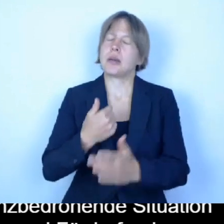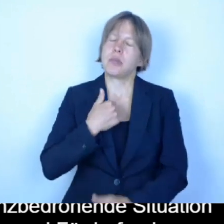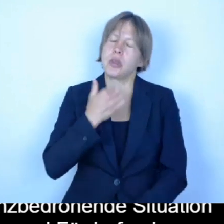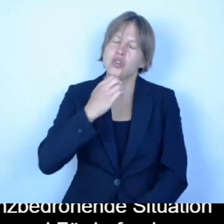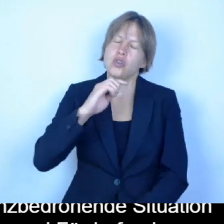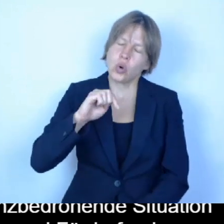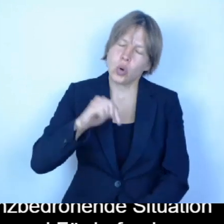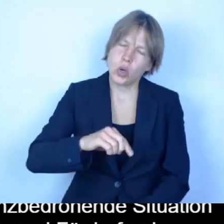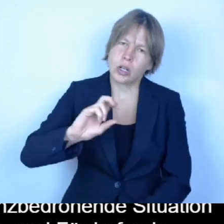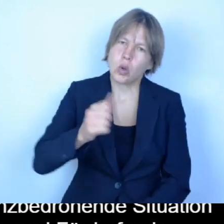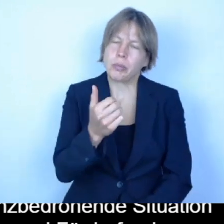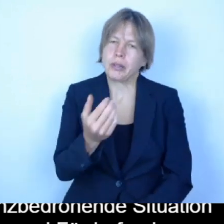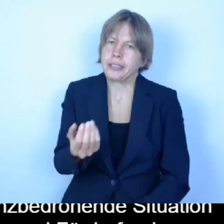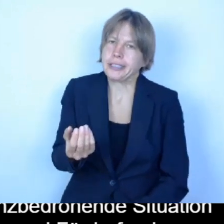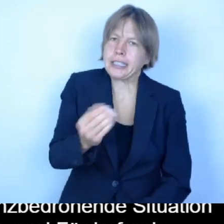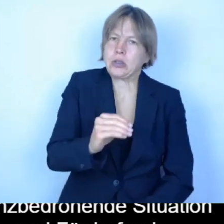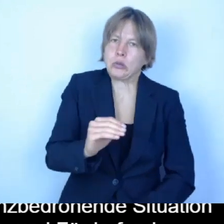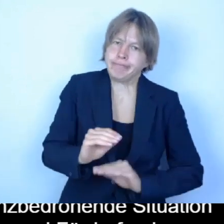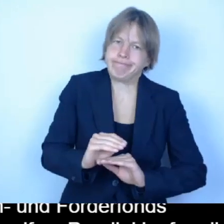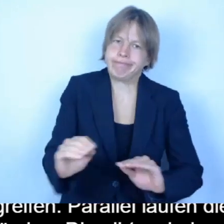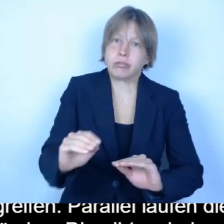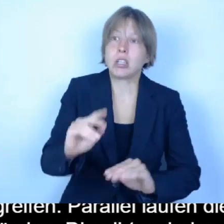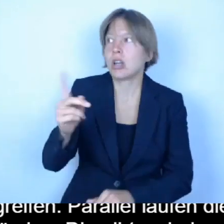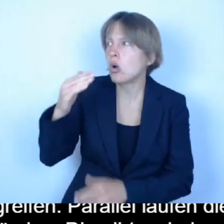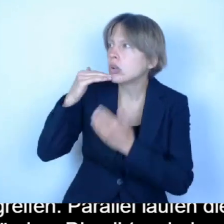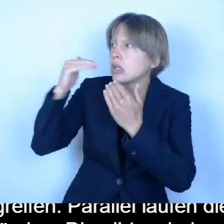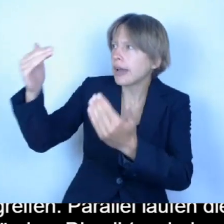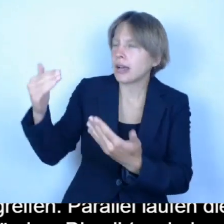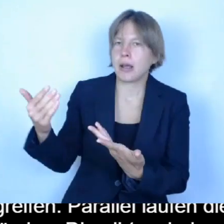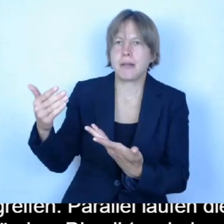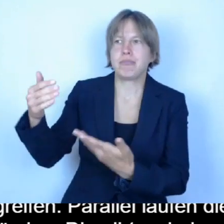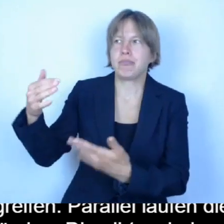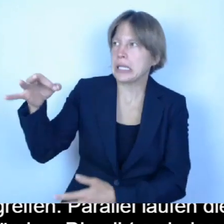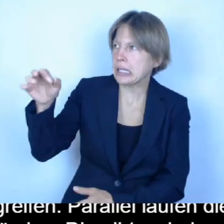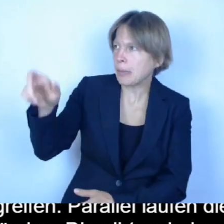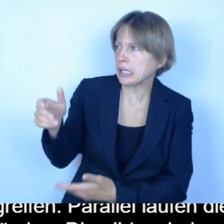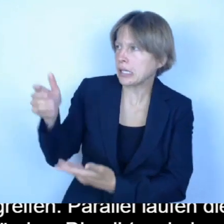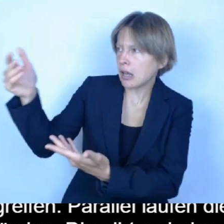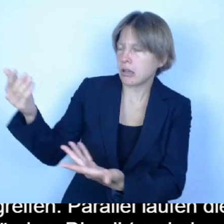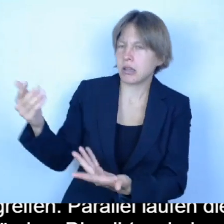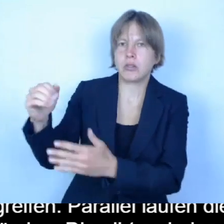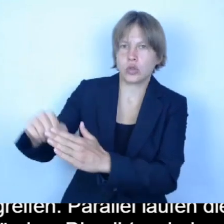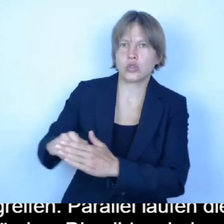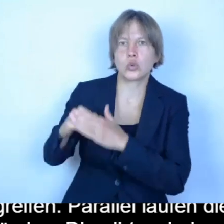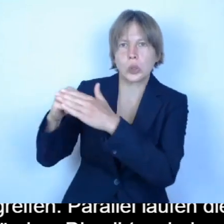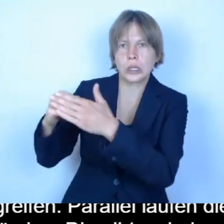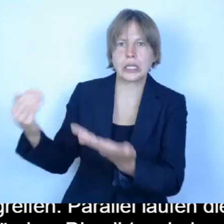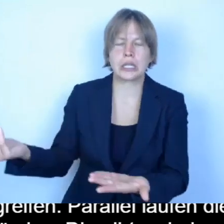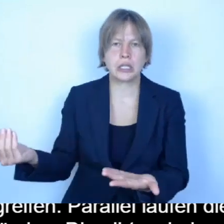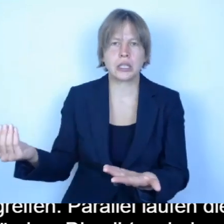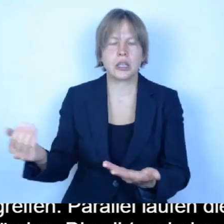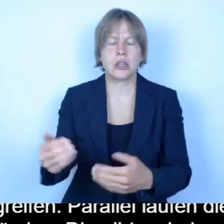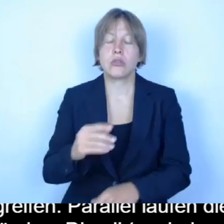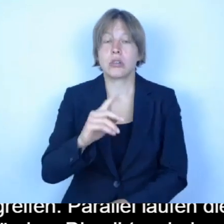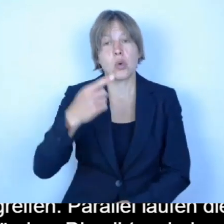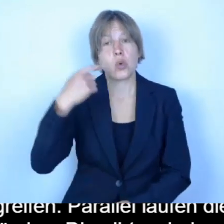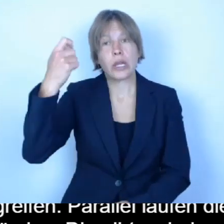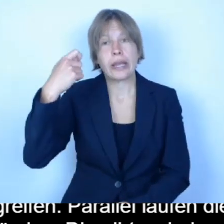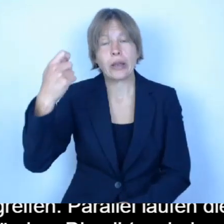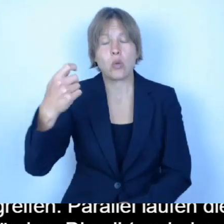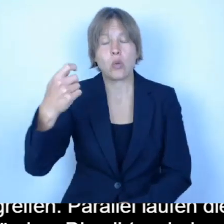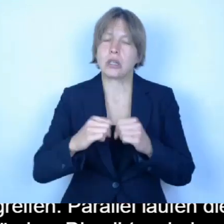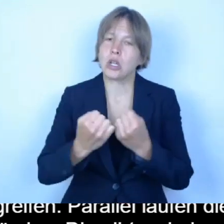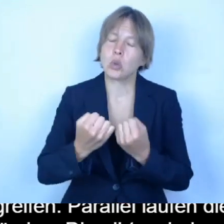auch die Kinos, die wirklich in einer schwierigen Situation sind, mit unterstützt. Wir wollen eine schnelle Hilfe, eine effektive